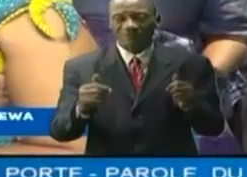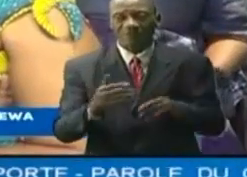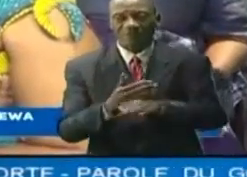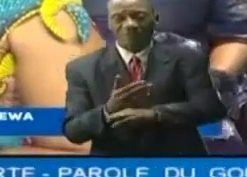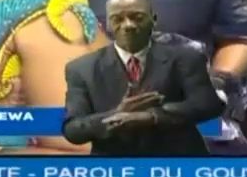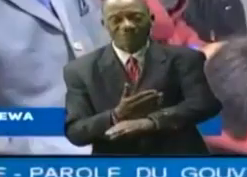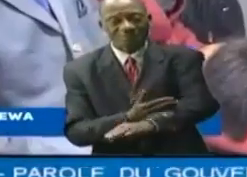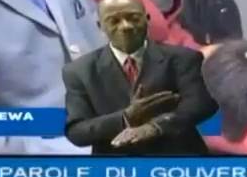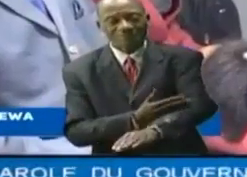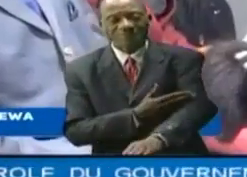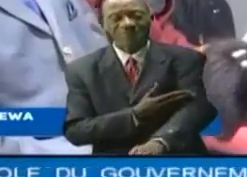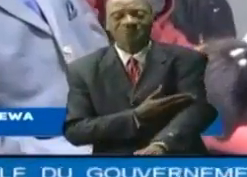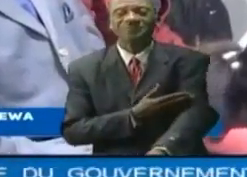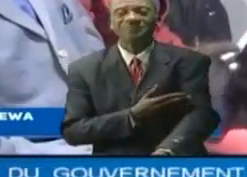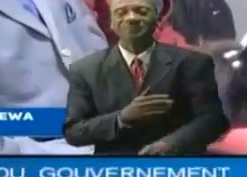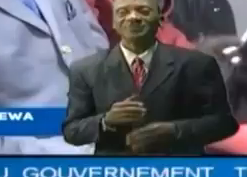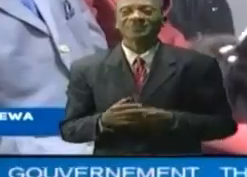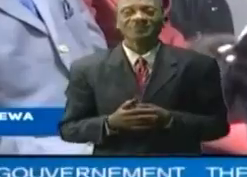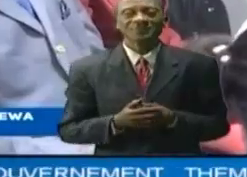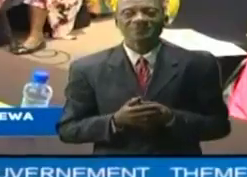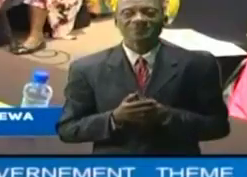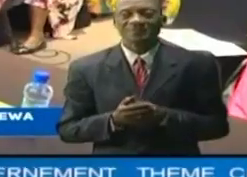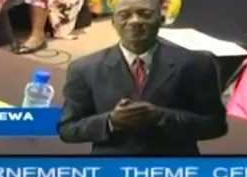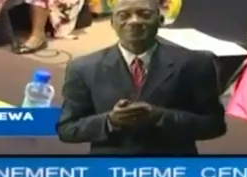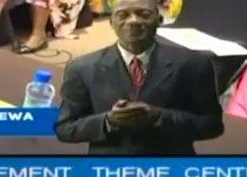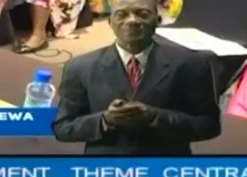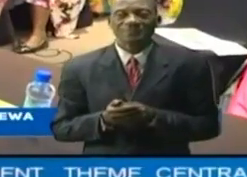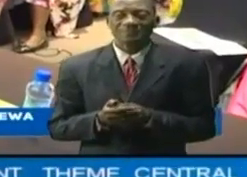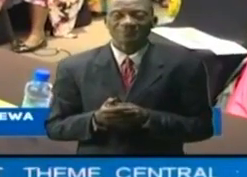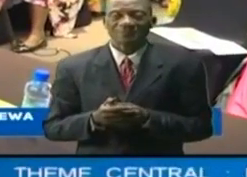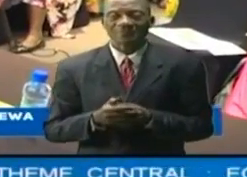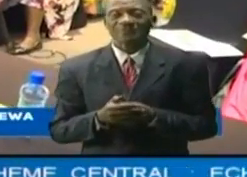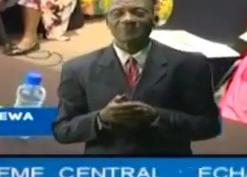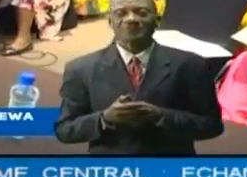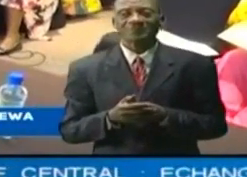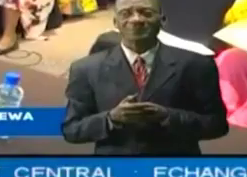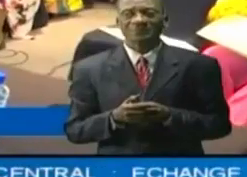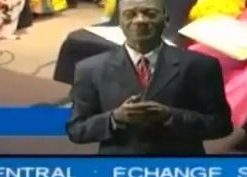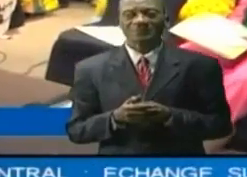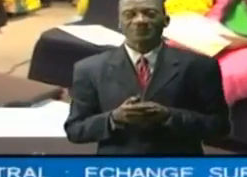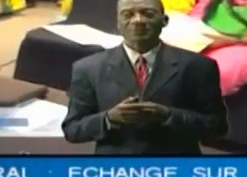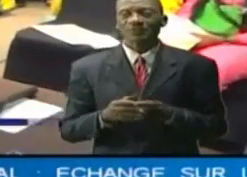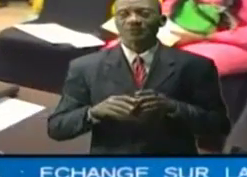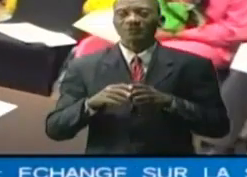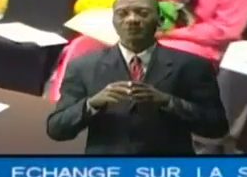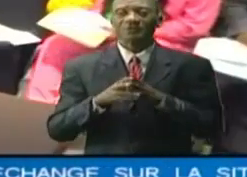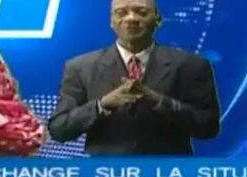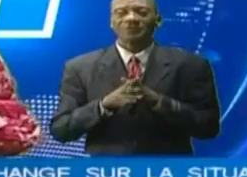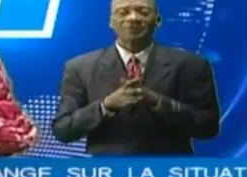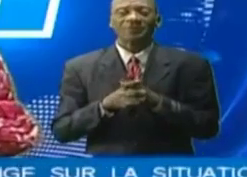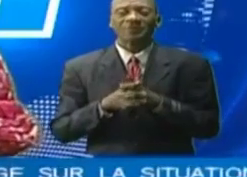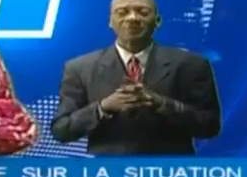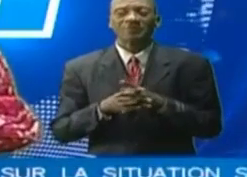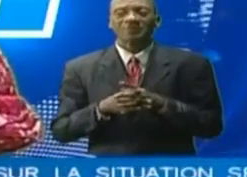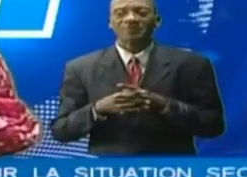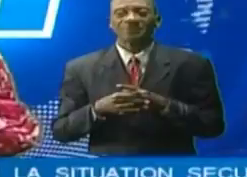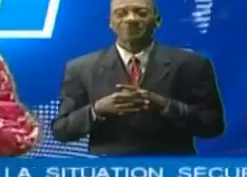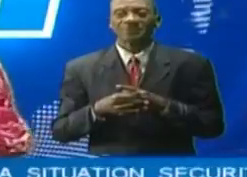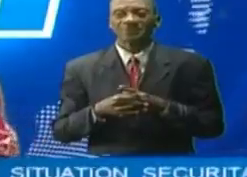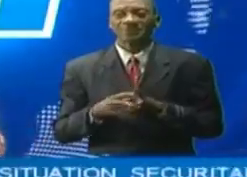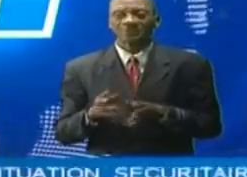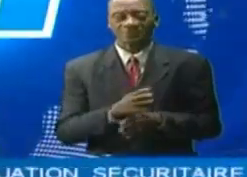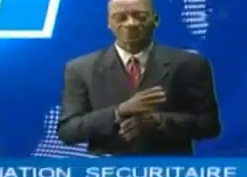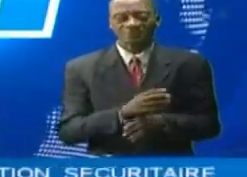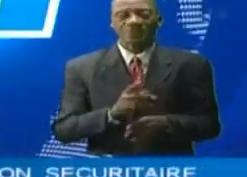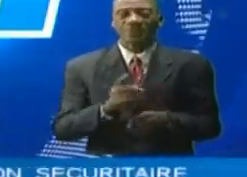démarches administratives et consulaires des participantes inscrites à la Fondation Neema depuis Kinshasa. Un